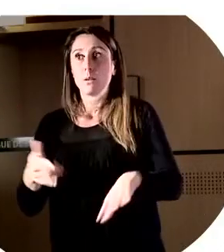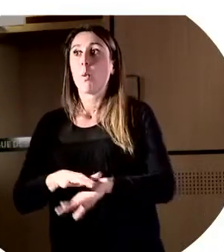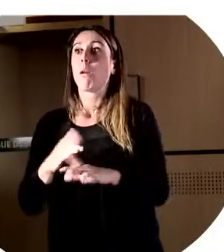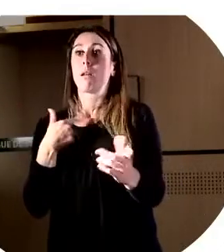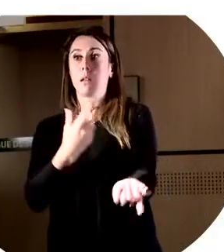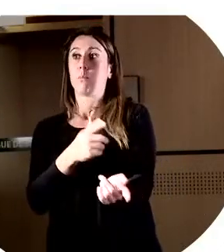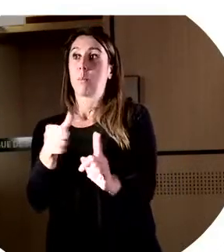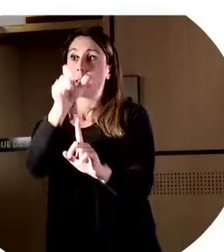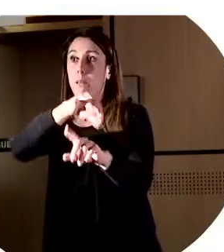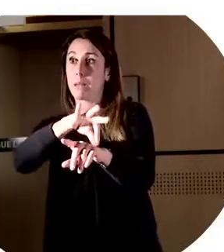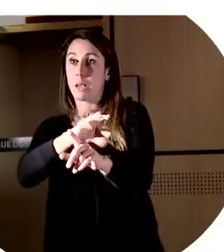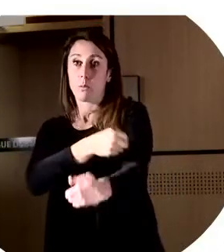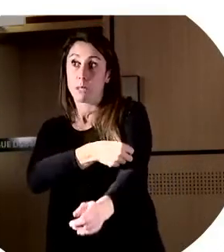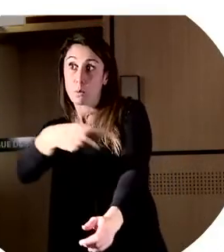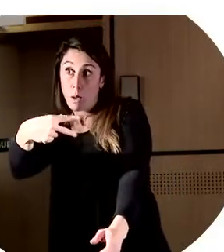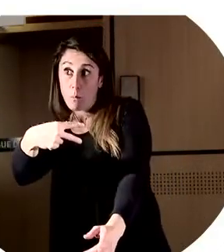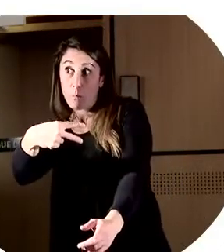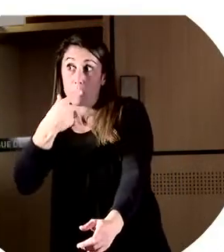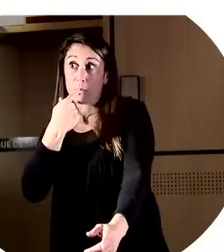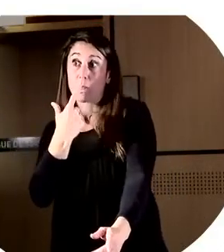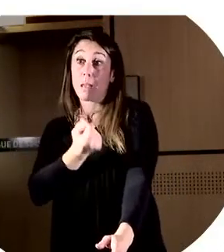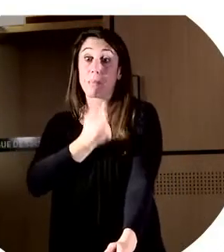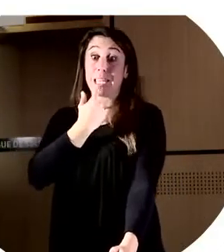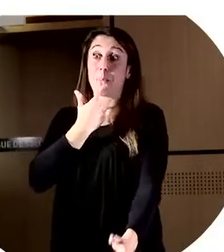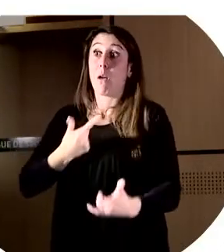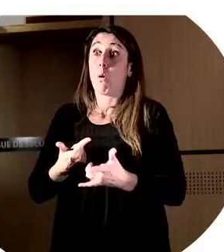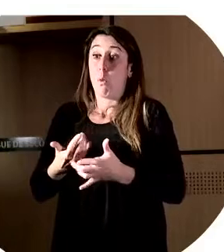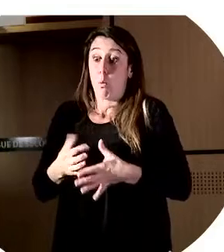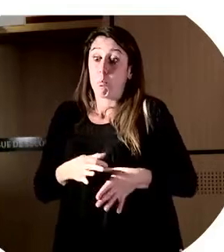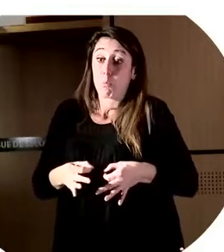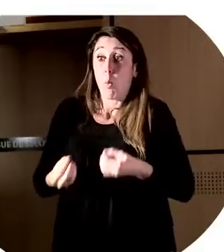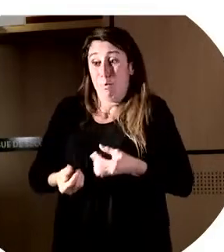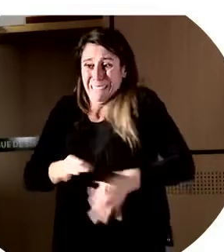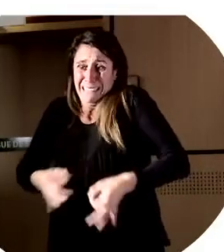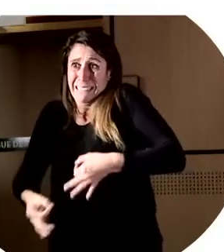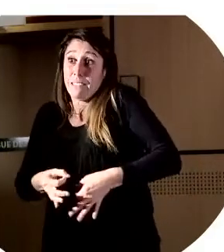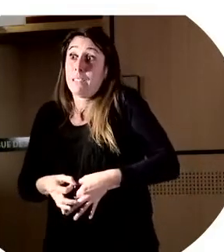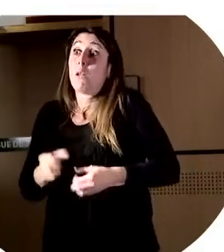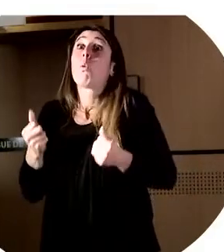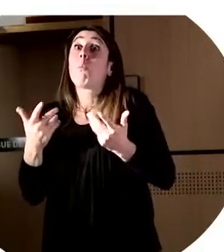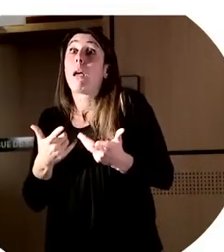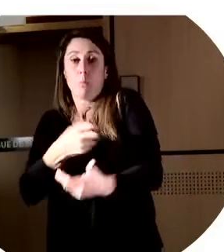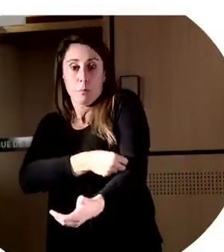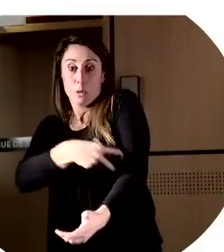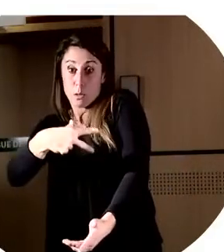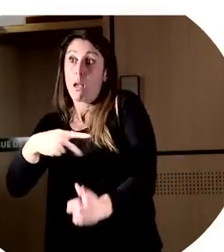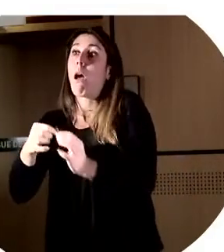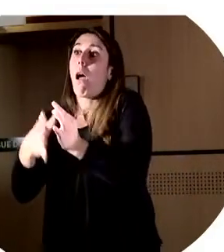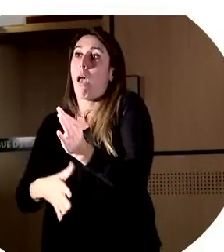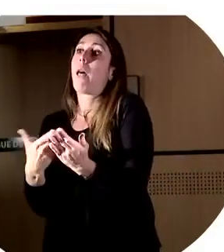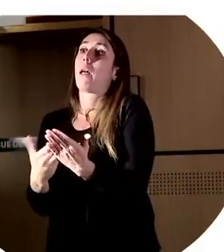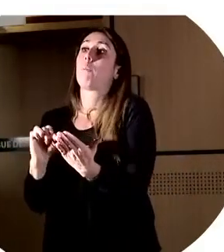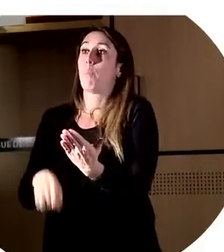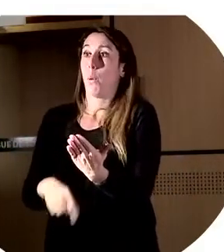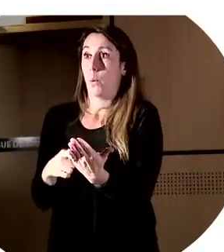pour mesurer la concentration du médicament. On peut faire un certain nombre de prises de sang. Et à partir